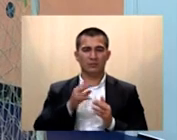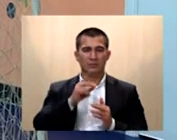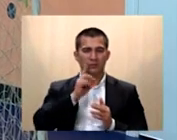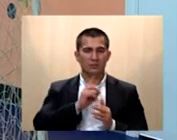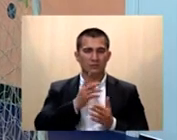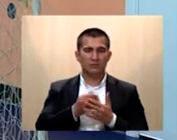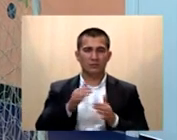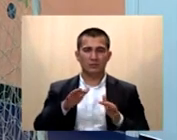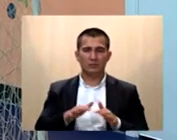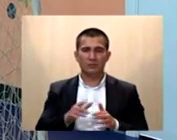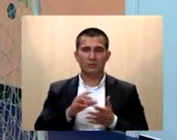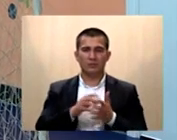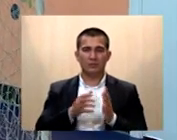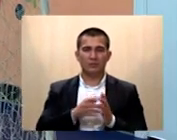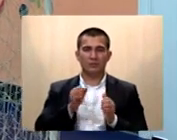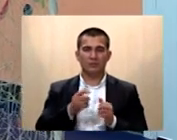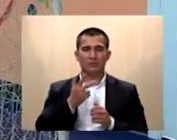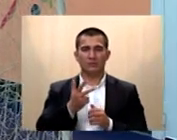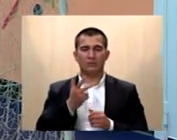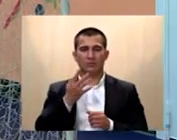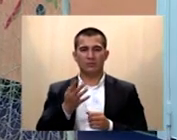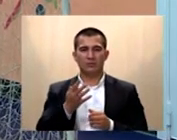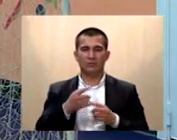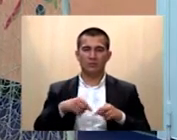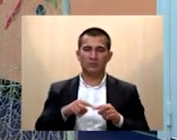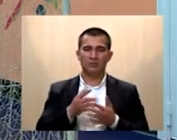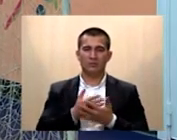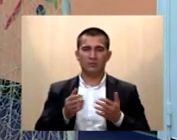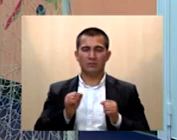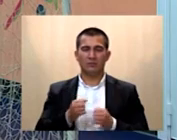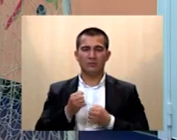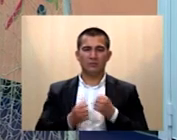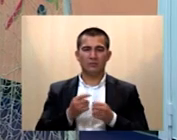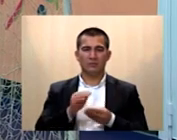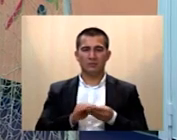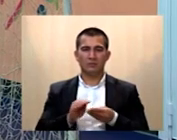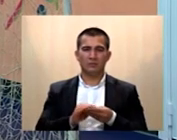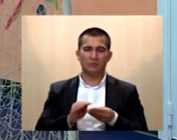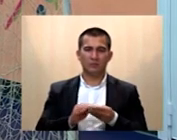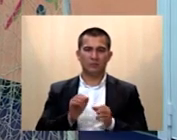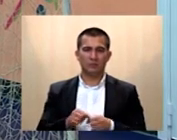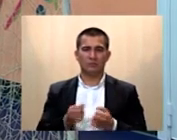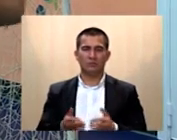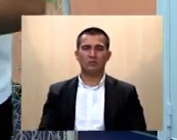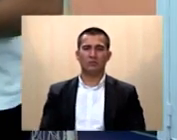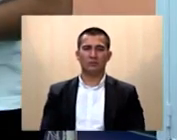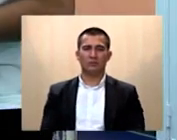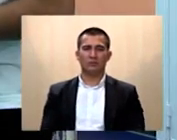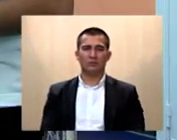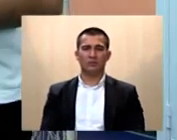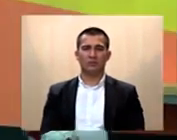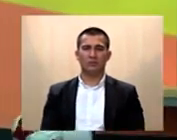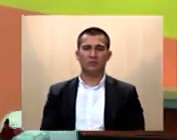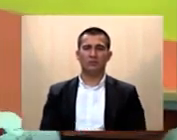3-4 jismoniy holatimizga qarab 3-4 marotabadan takroriy holatda qaytarishimiz ham mumkin.